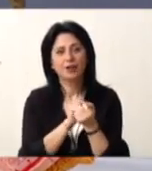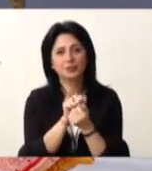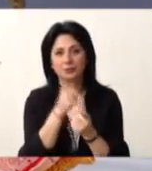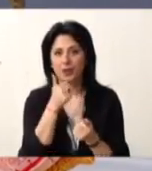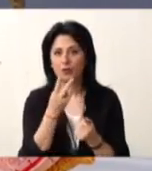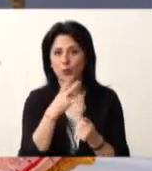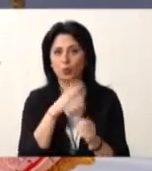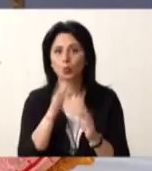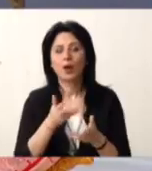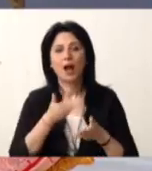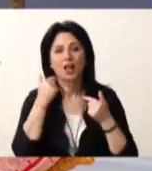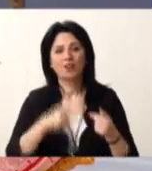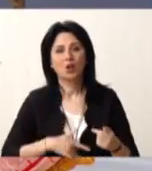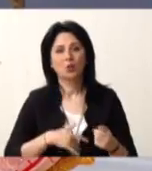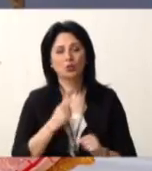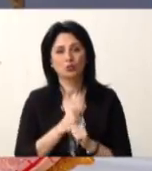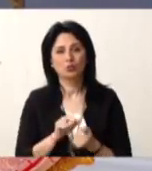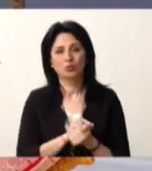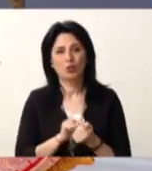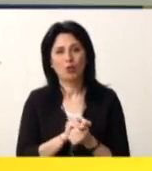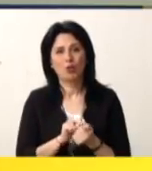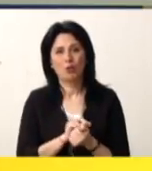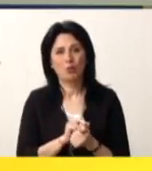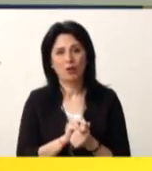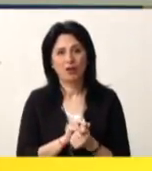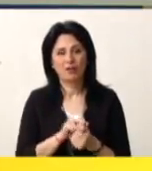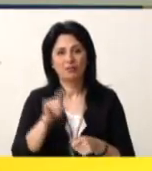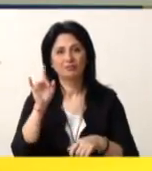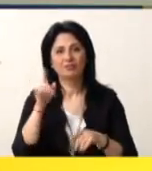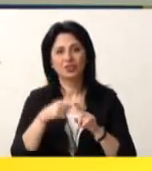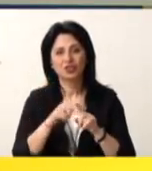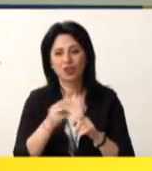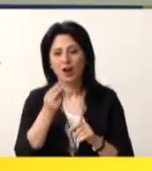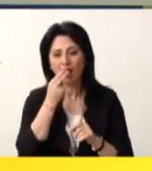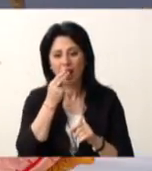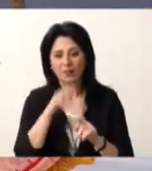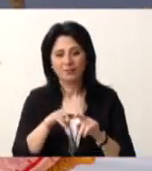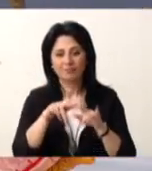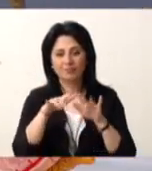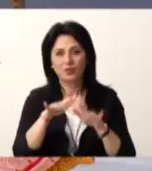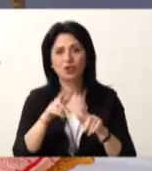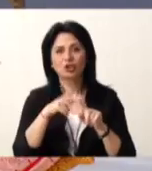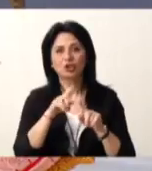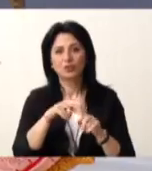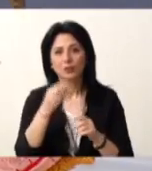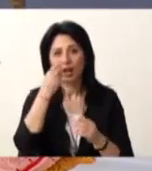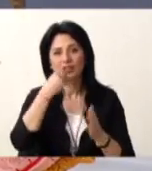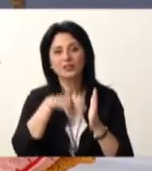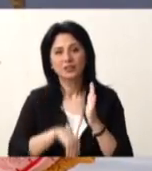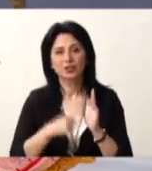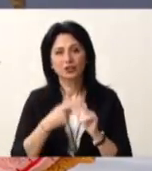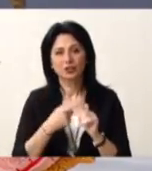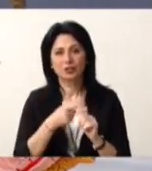გაჯერებული, მით უფრო უადვილდება კუჭს მისი გადამუშავება. თერმოვად კარგად დამუშავებული. შემხების ზედაპირი იზრდება კუჭსა და მასში ჩასულ საკვებს